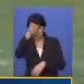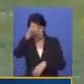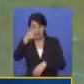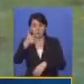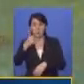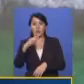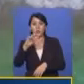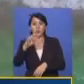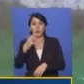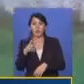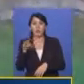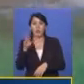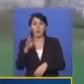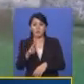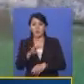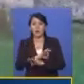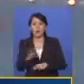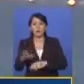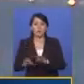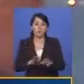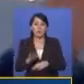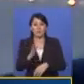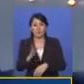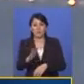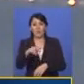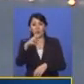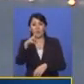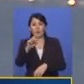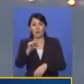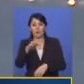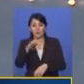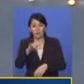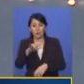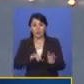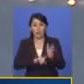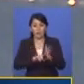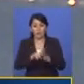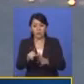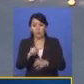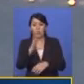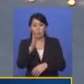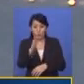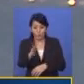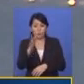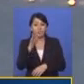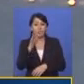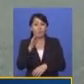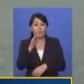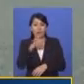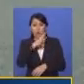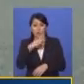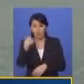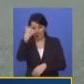екінші Анталия болады деген батыл жоспар бар. Ақтаудан бастап Қарағай ауданына шейін барлық жер болашақта бірнеше жылдың